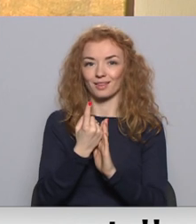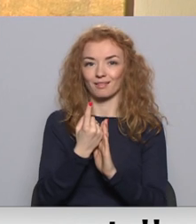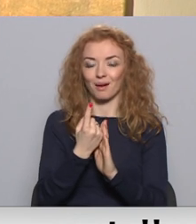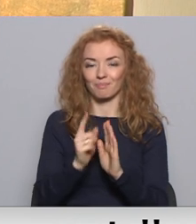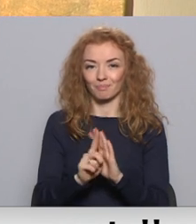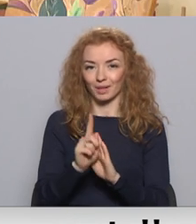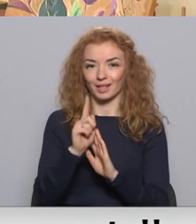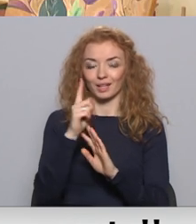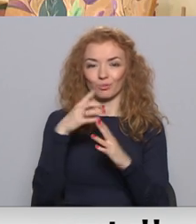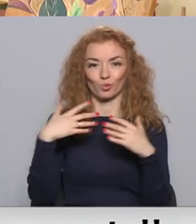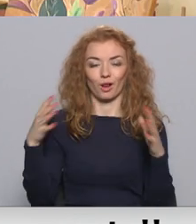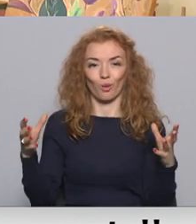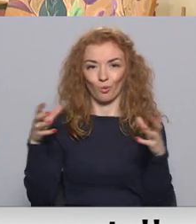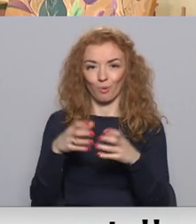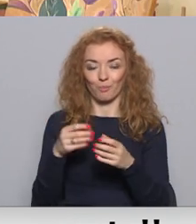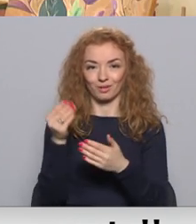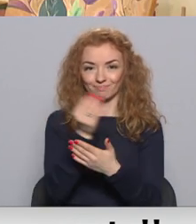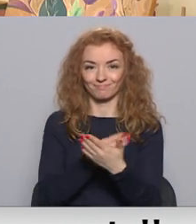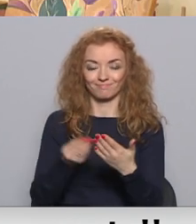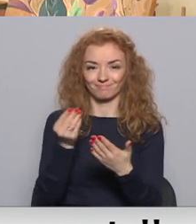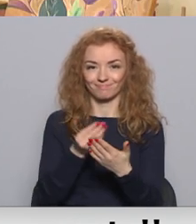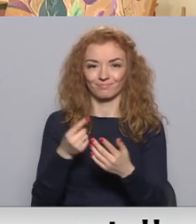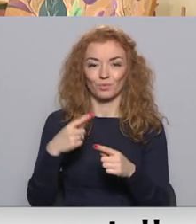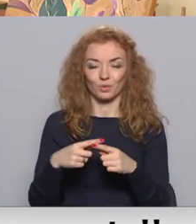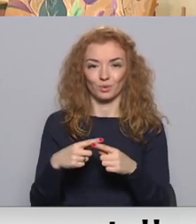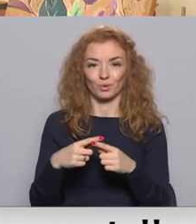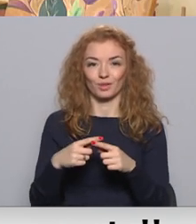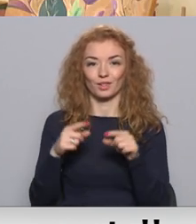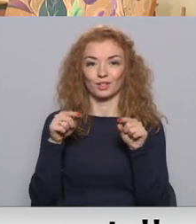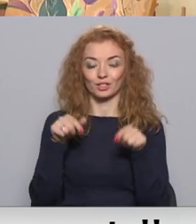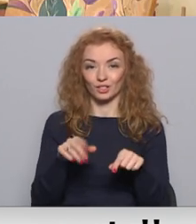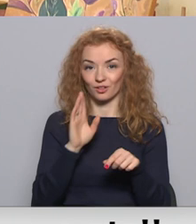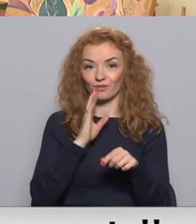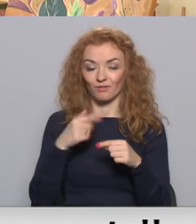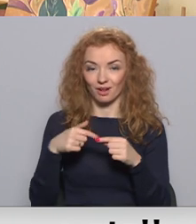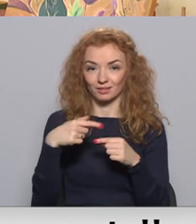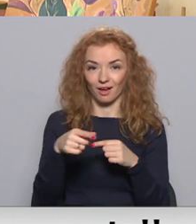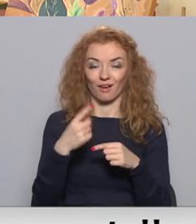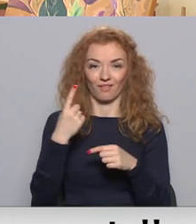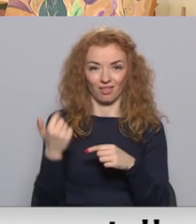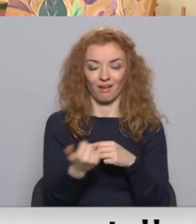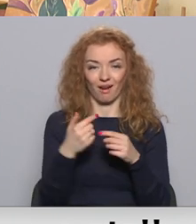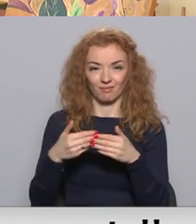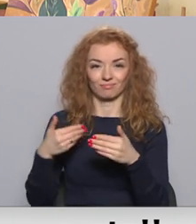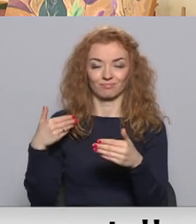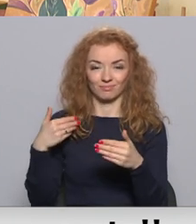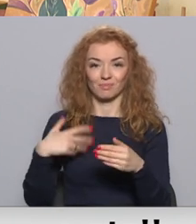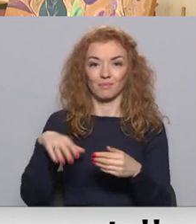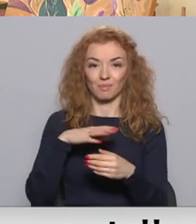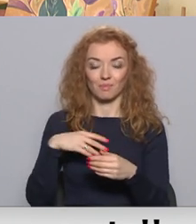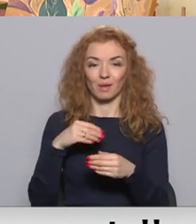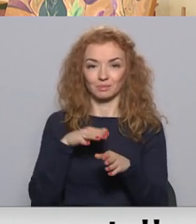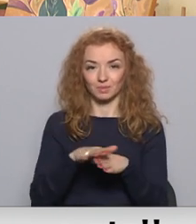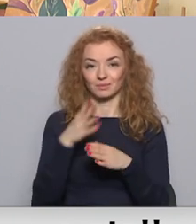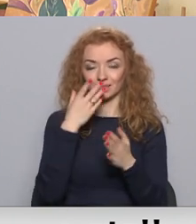tādu pirmo lielo kopējo darbu. Un šī vasara, šis gads bija tas, kad mēs īstenojām